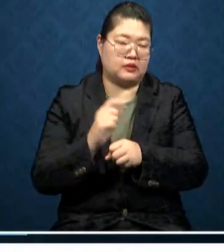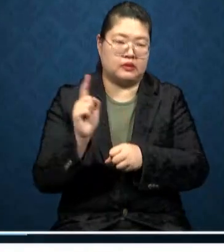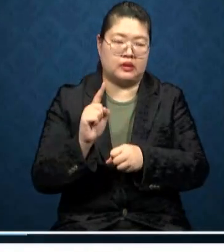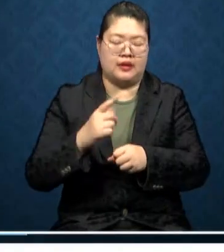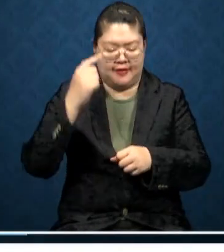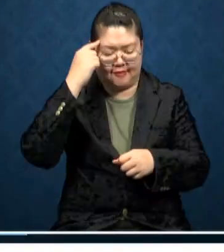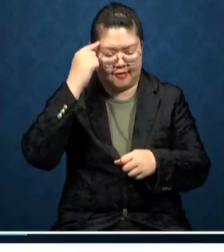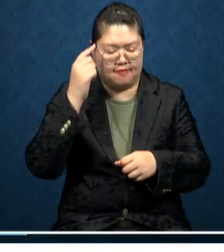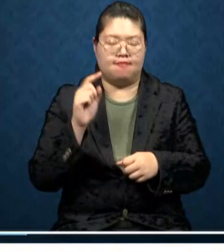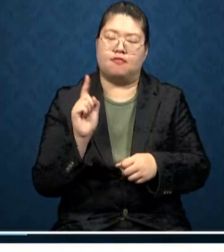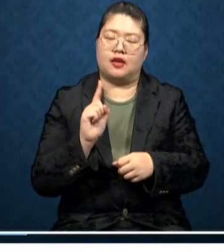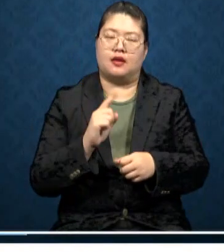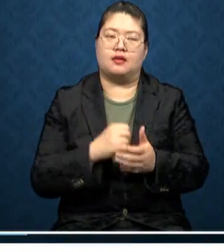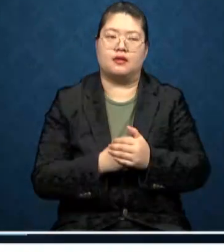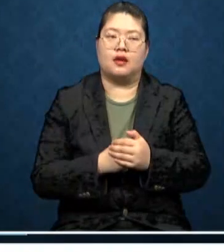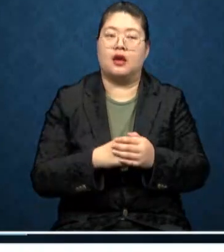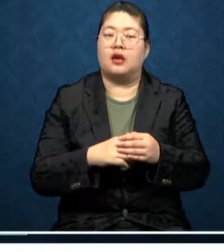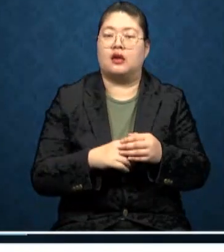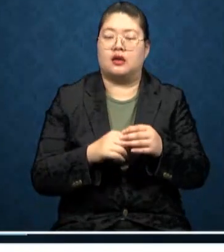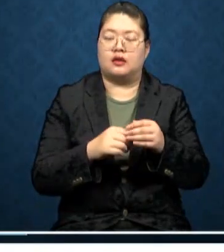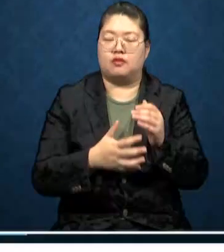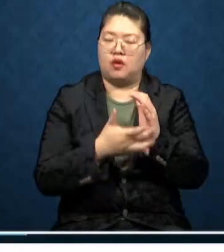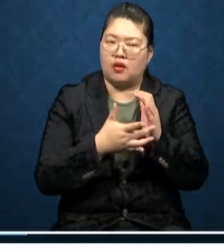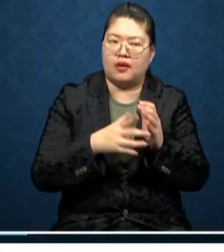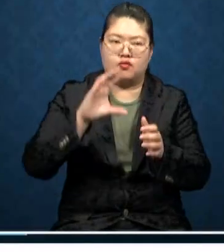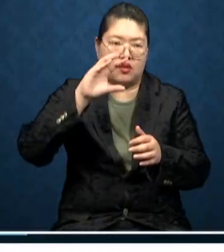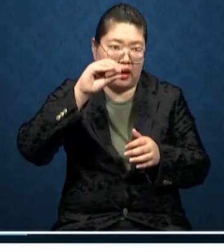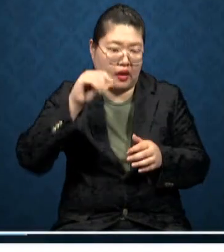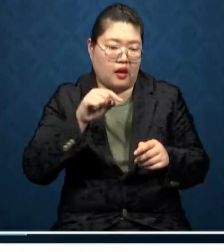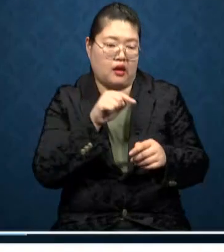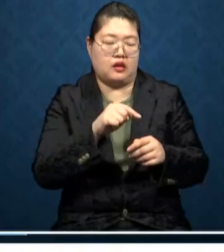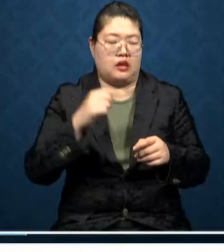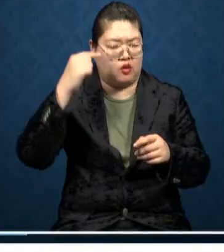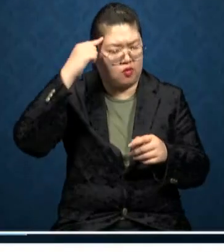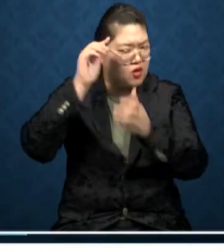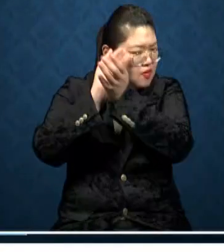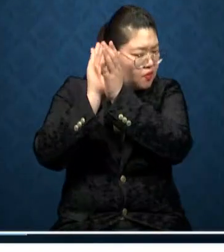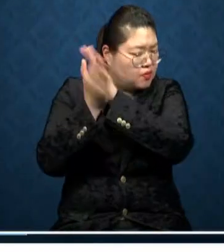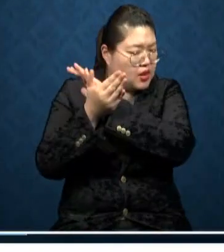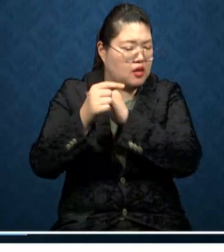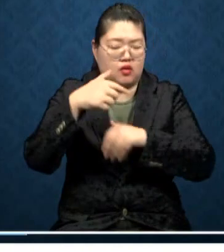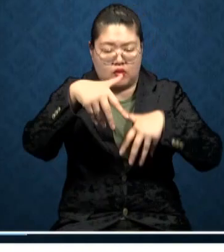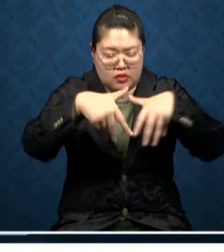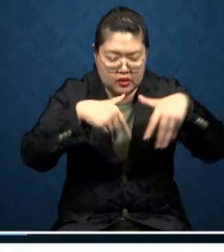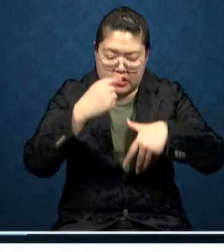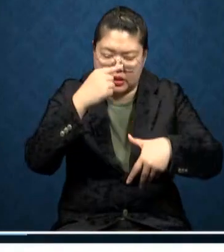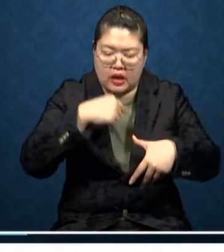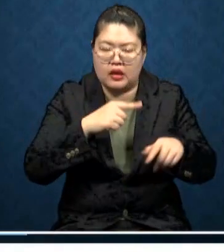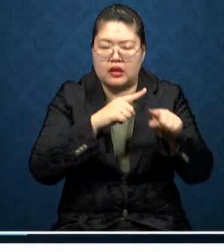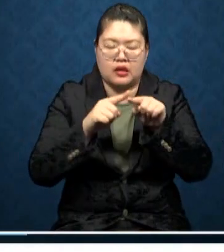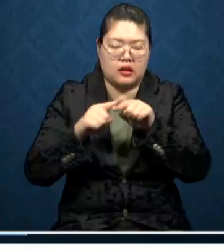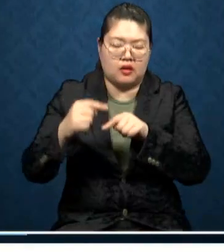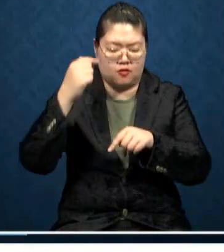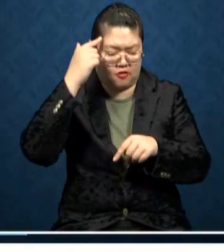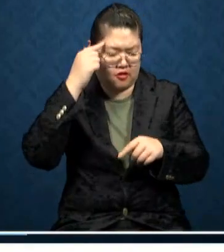เชื่อมั่นว่าการใช้นวัตกรรมทางปัญญา StarSTเปลี่ยนระบบความคิดของคนไทยทุกกลุ่มสร้างการคิด